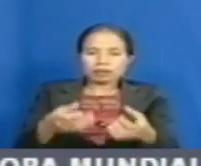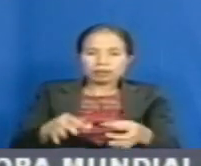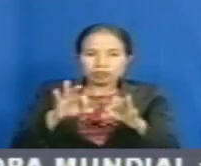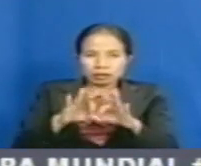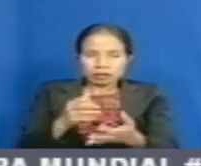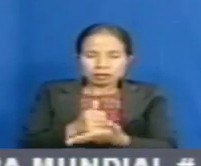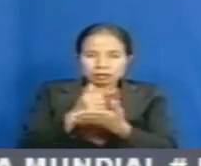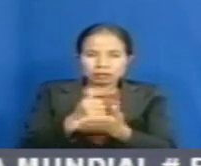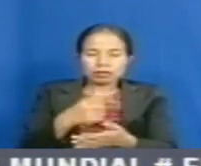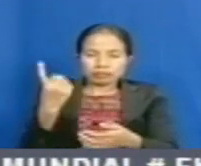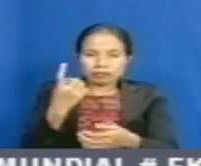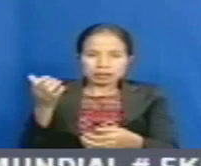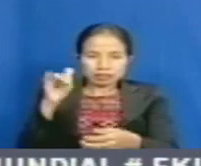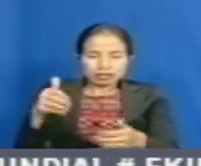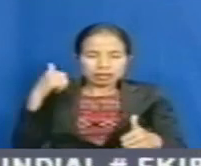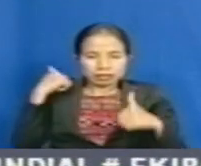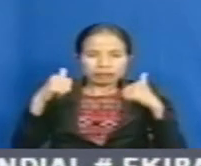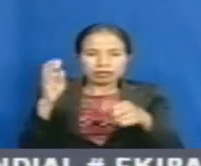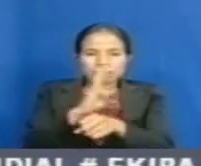sustenta na fatin sira ne atividade negosio.